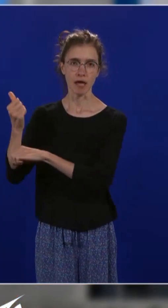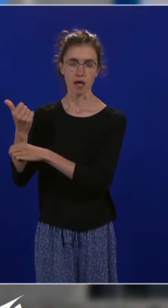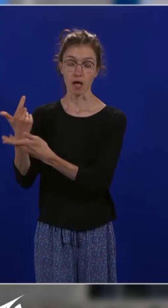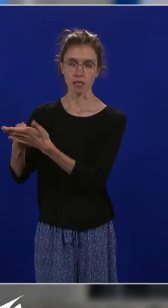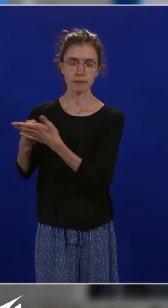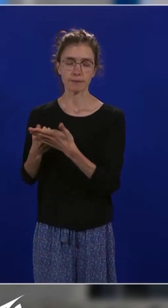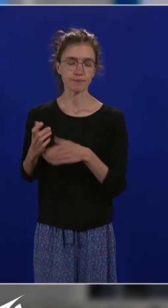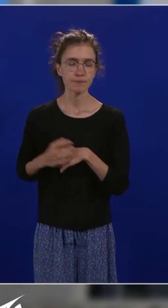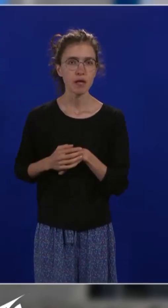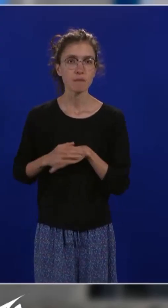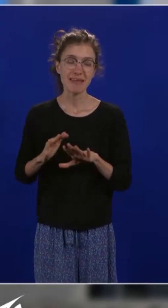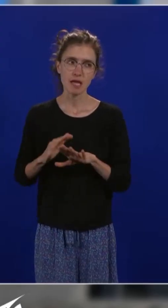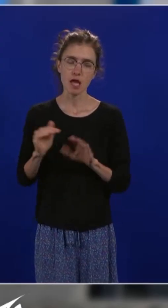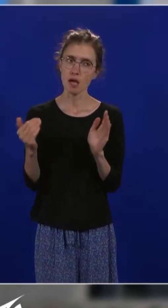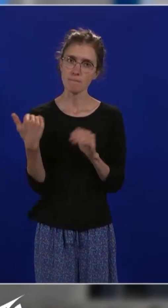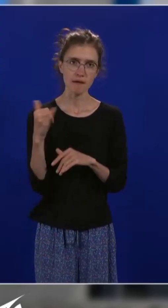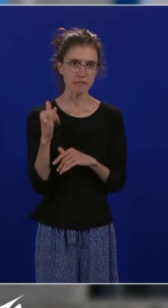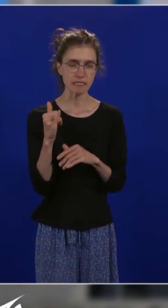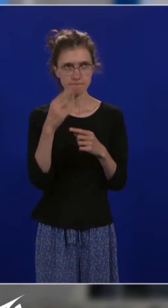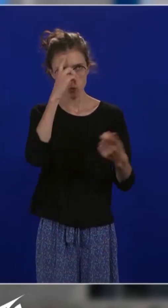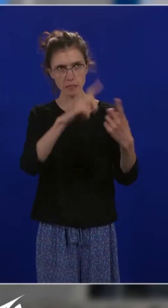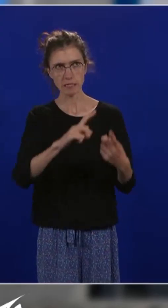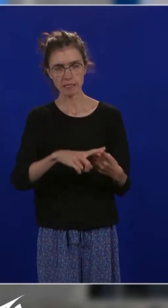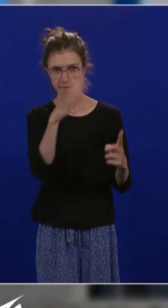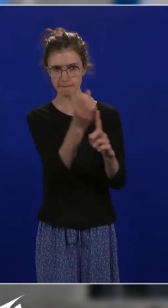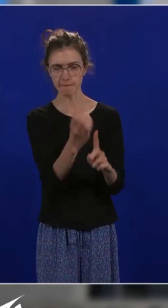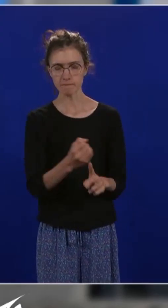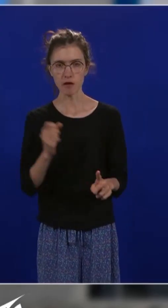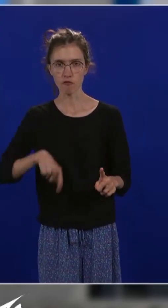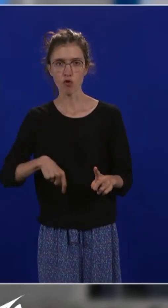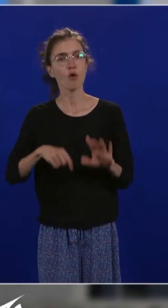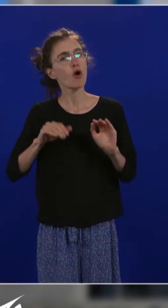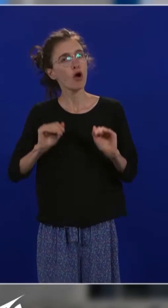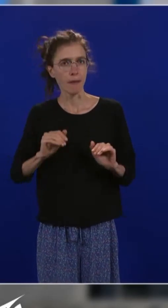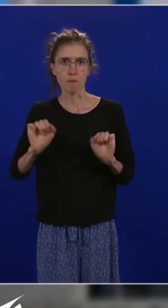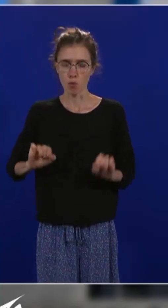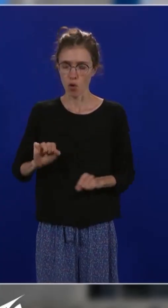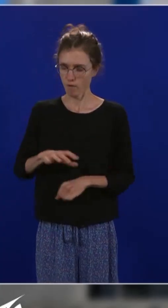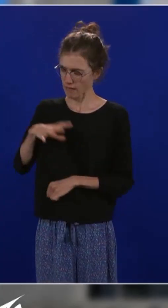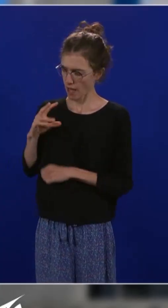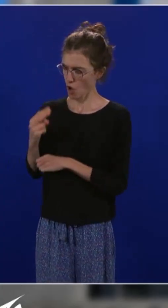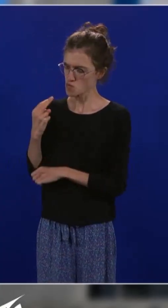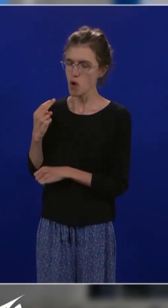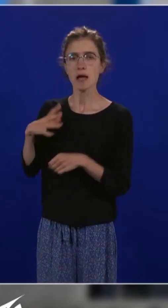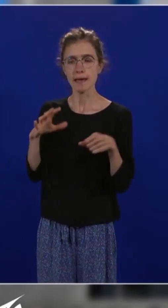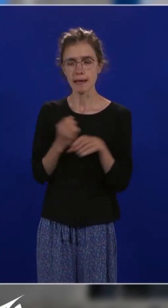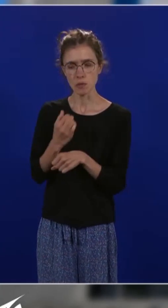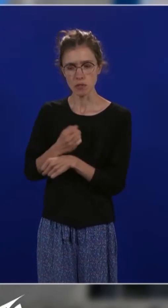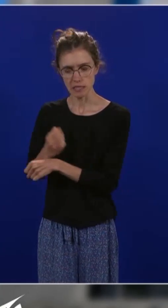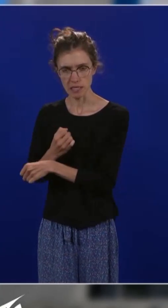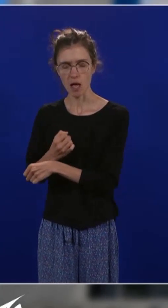été prises et ce qui a été accompli. Malgré un contexte défavorable, la chute